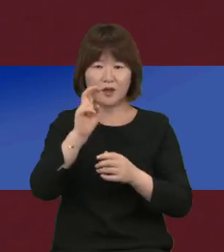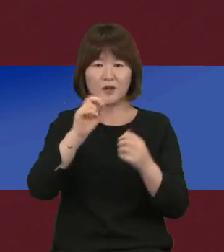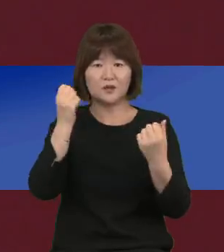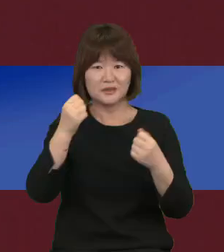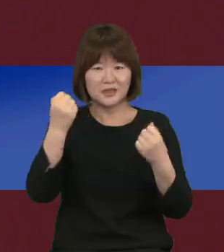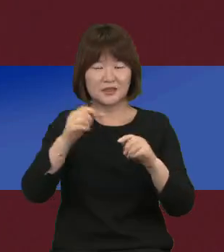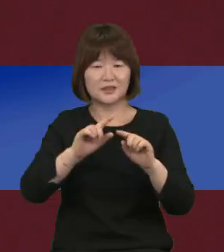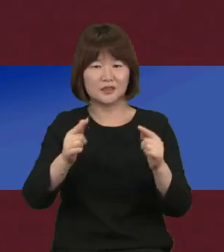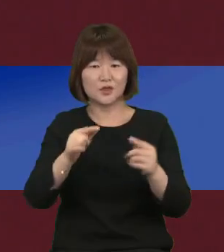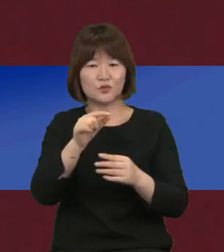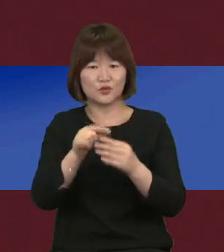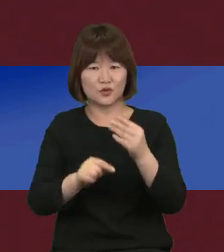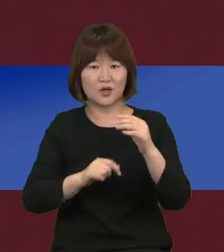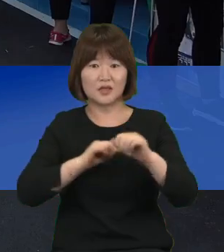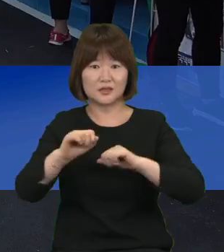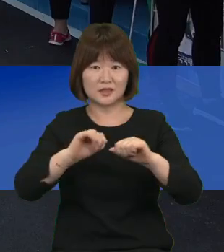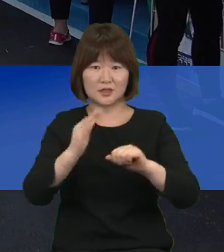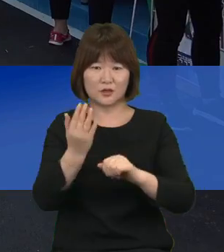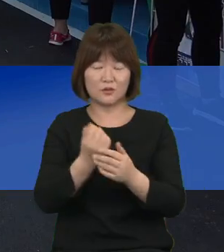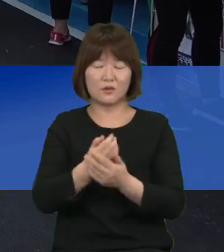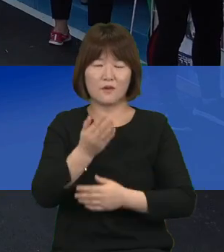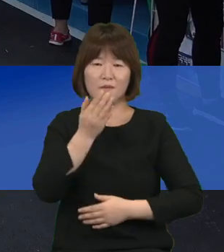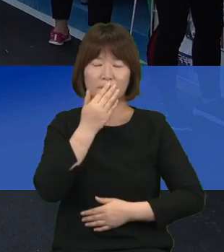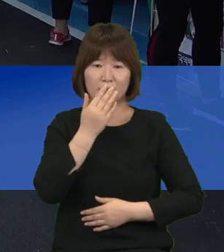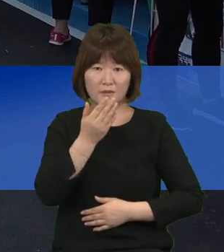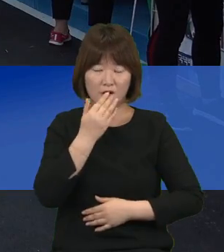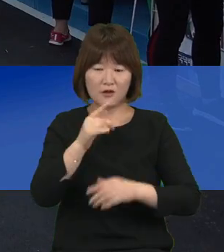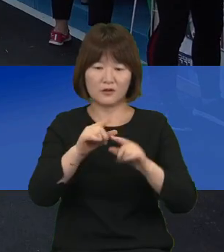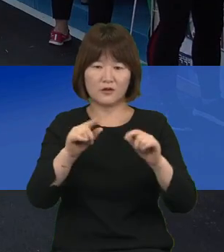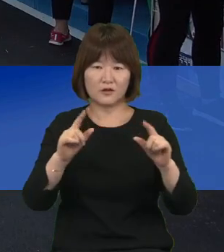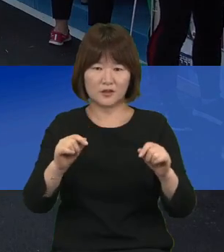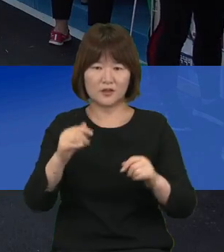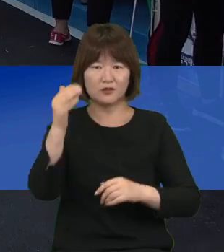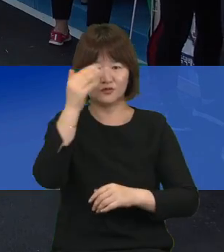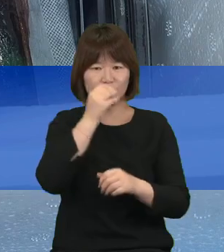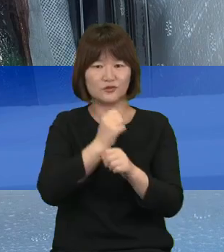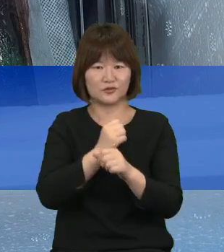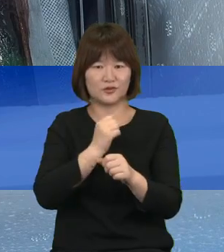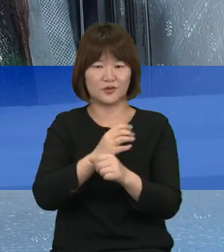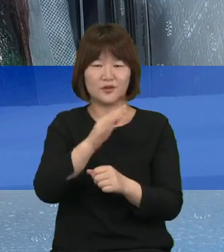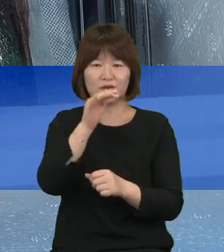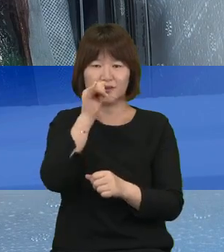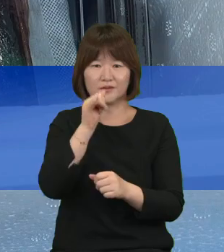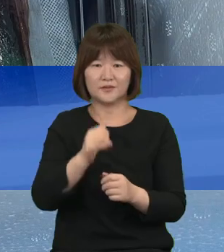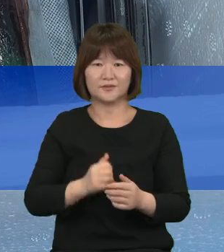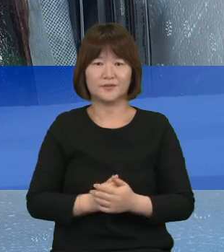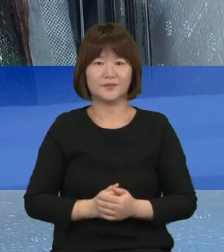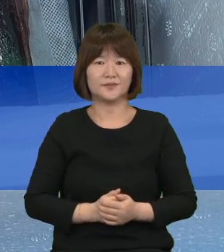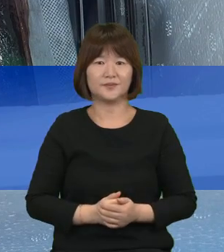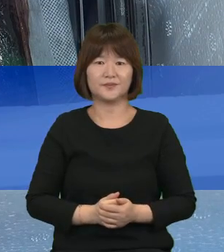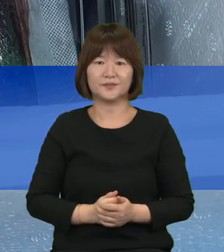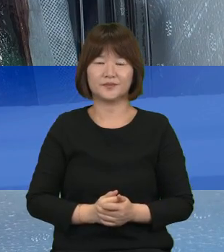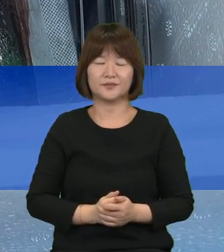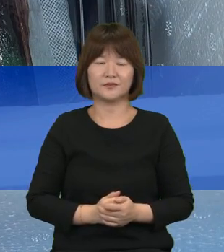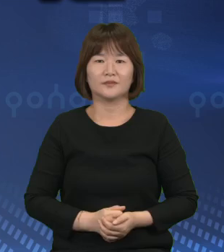등 다양한 프로그램이 진행됐으며 푸짐한 먹거리와 볼거리로 방문객들의 발길을 사로잡았습니다.